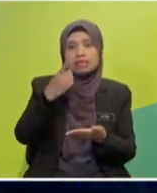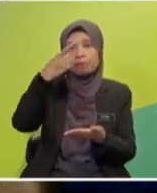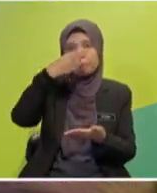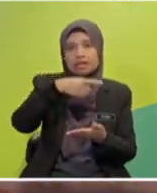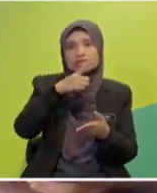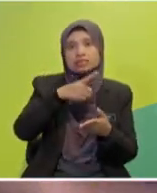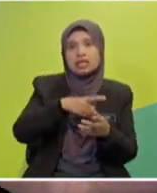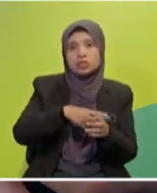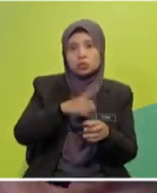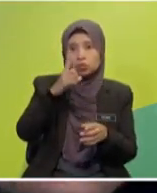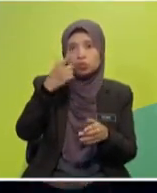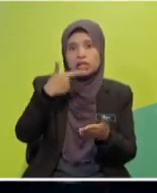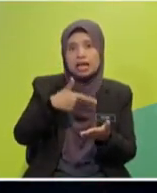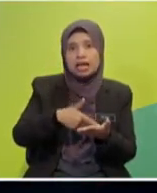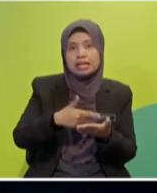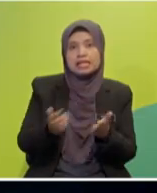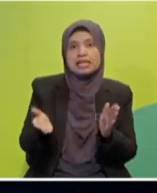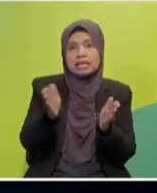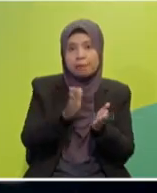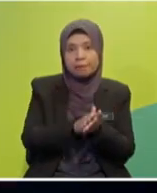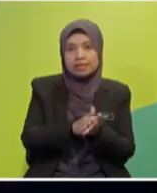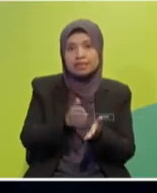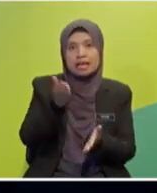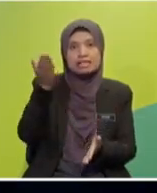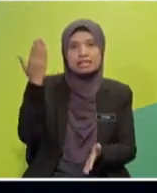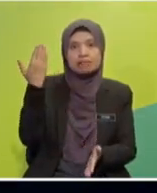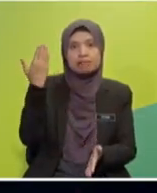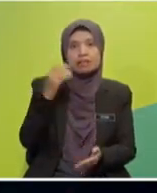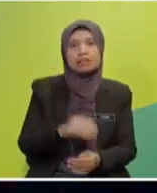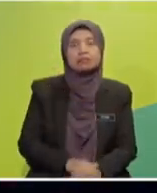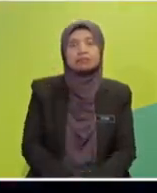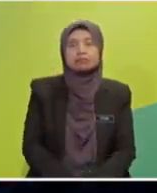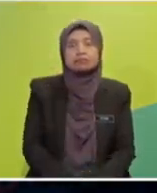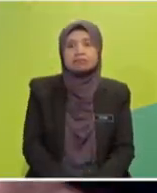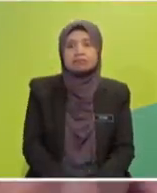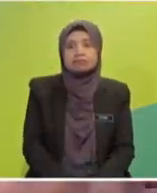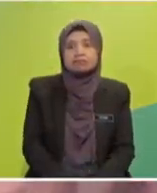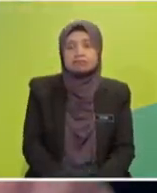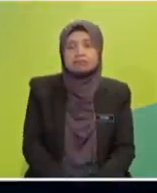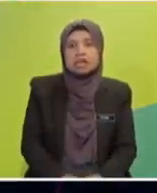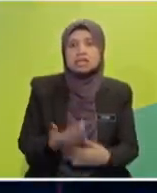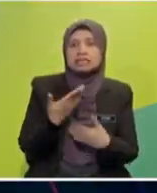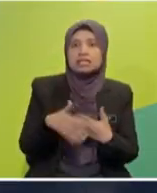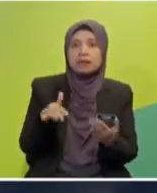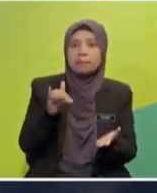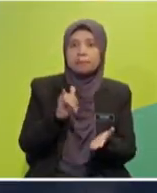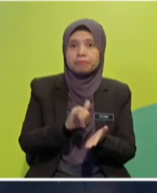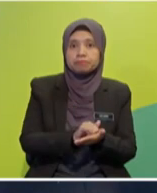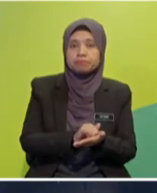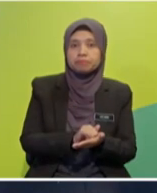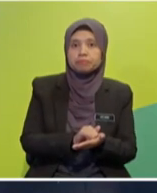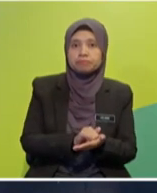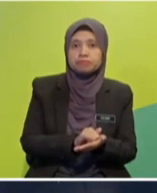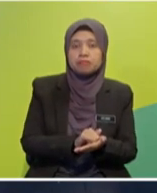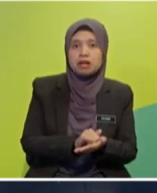Satu lipat ke hadapan, satu lipatkan ke belakang. Okey. Selepas itu,